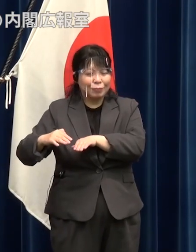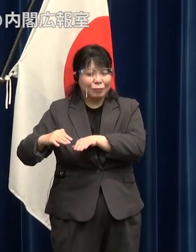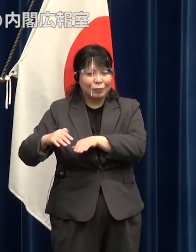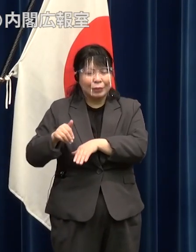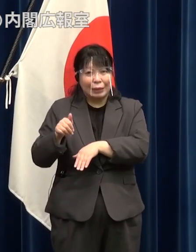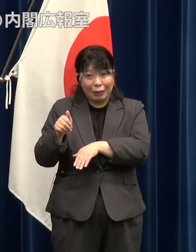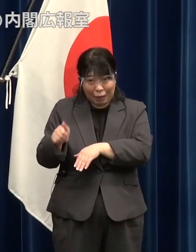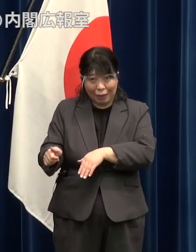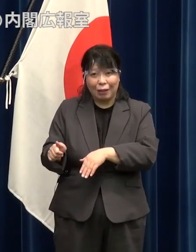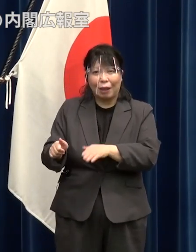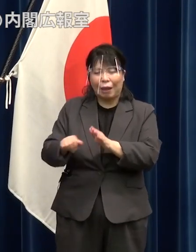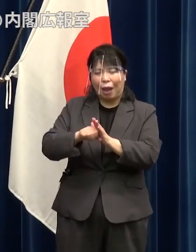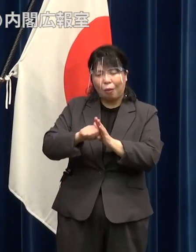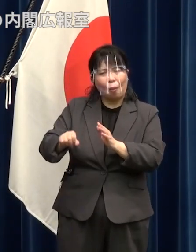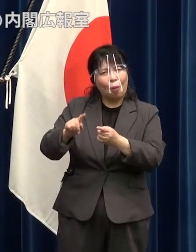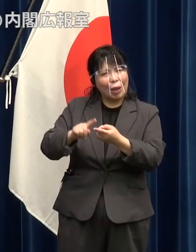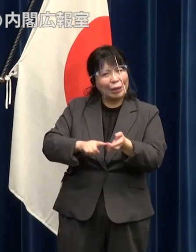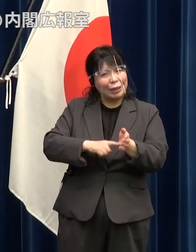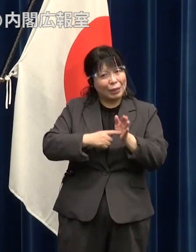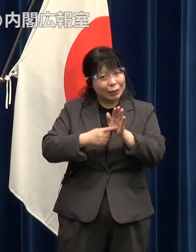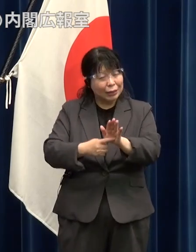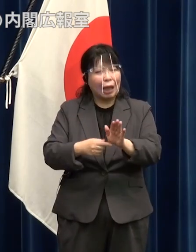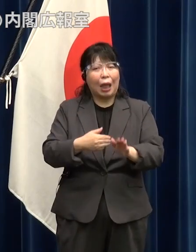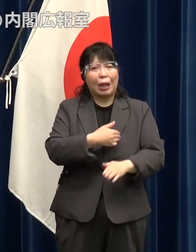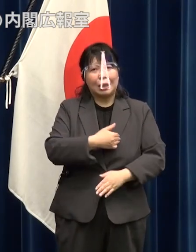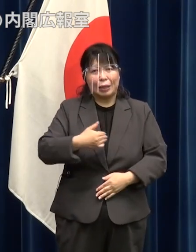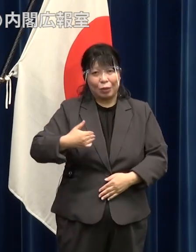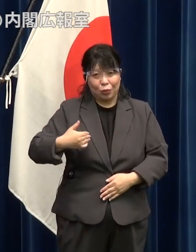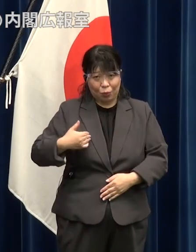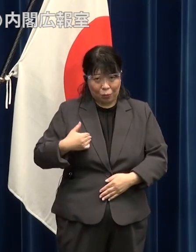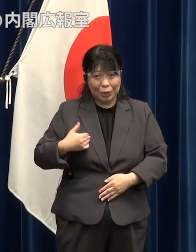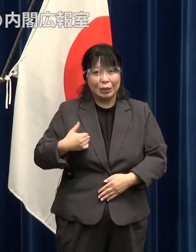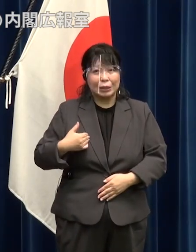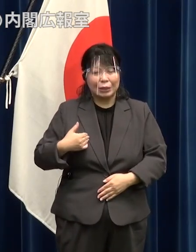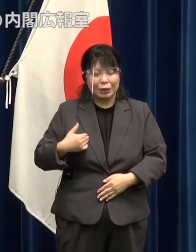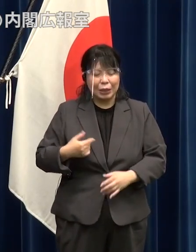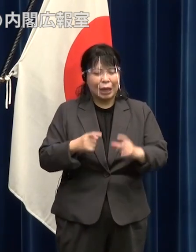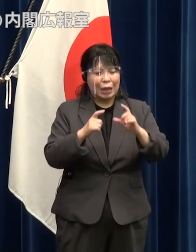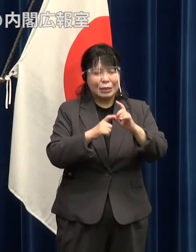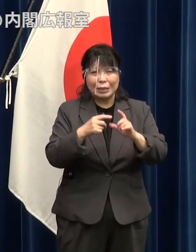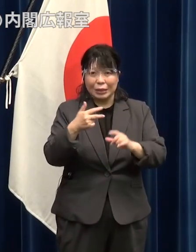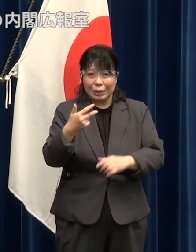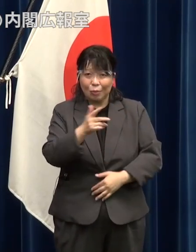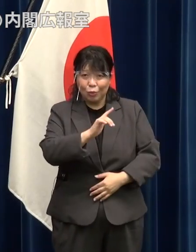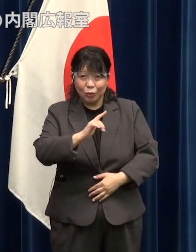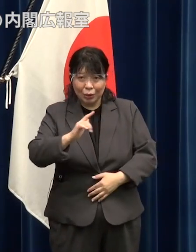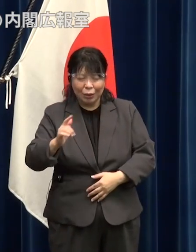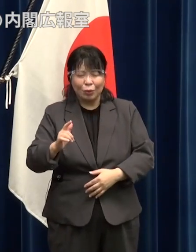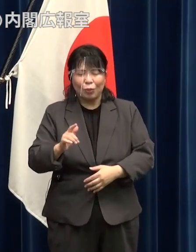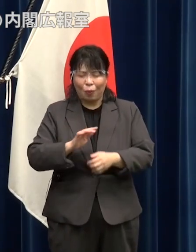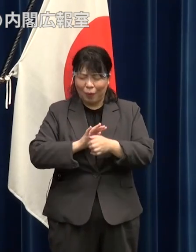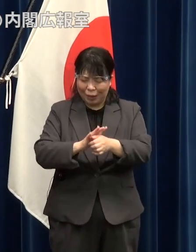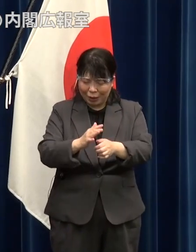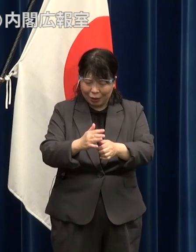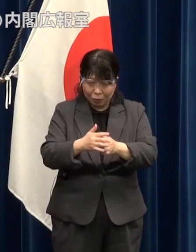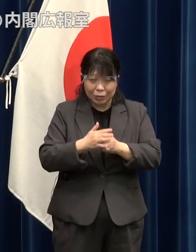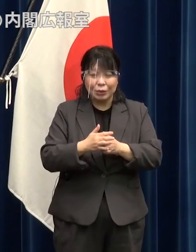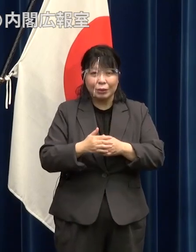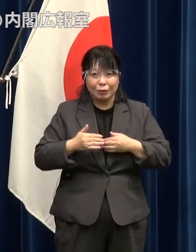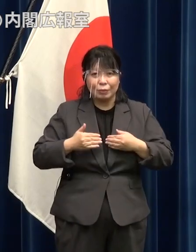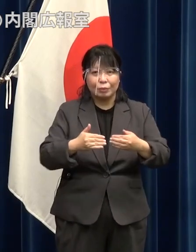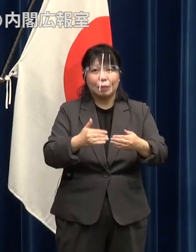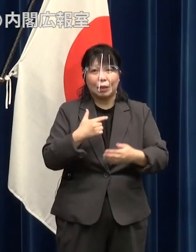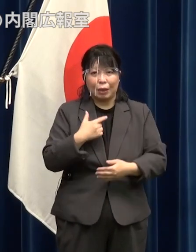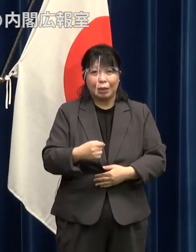効果的になるよう引き続き G7 をはじめとする国際社会と緊密に連携していく所存です